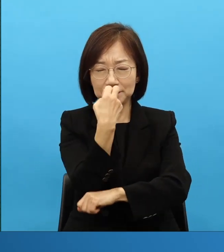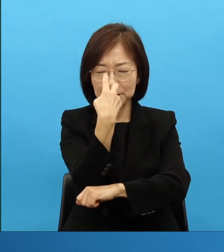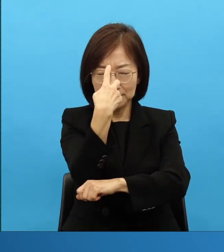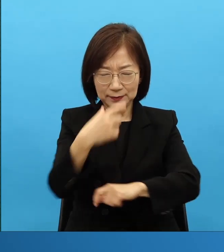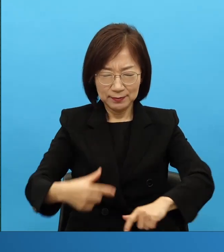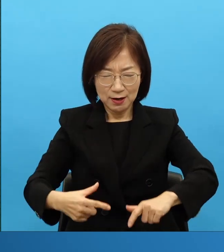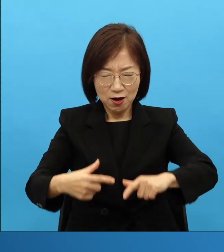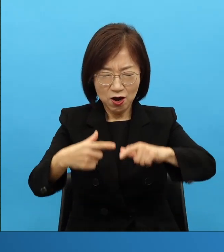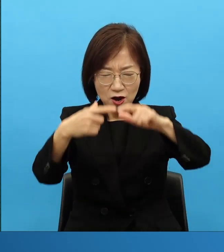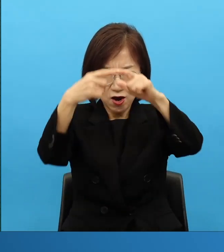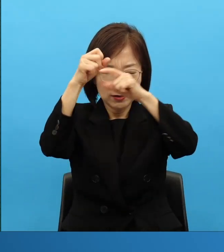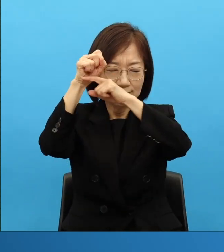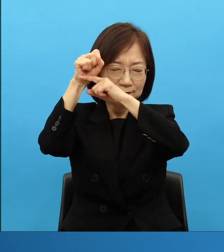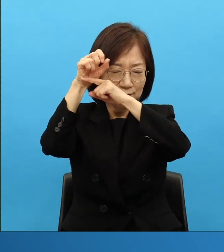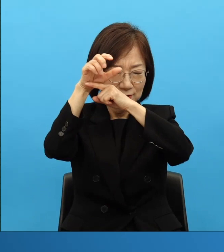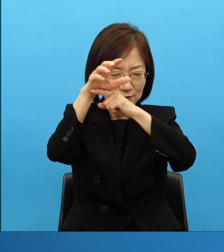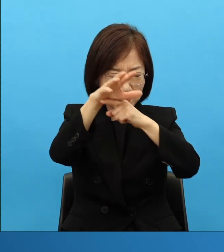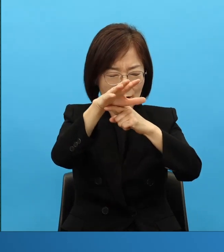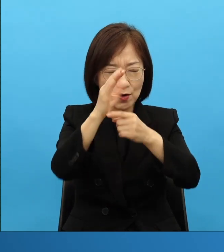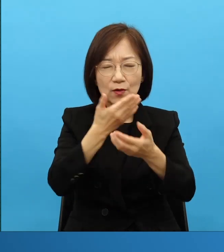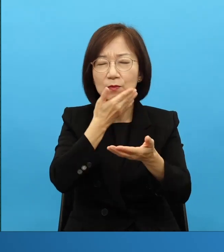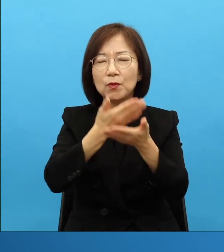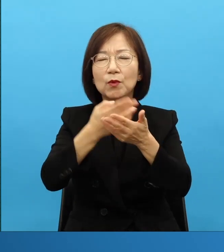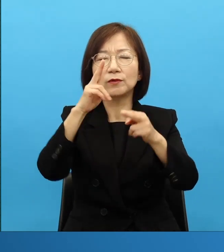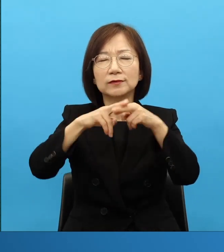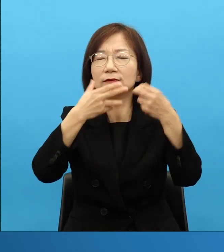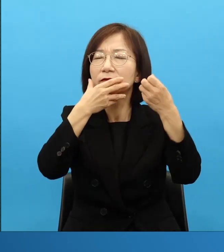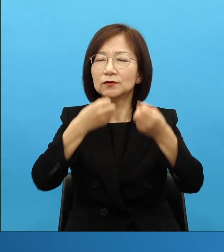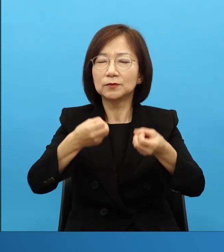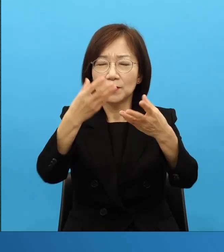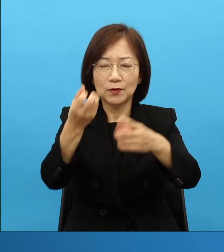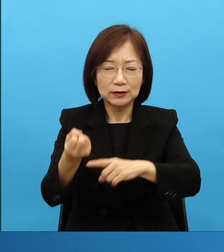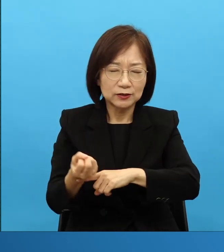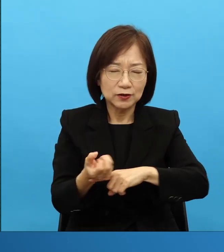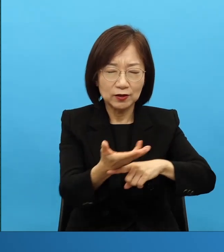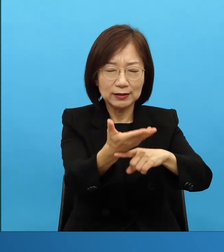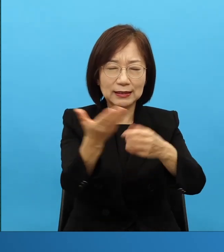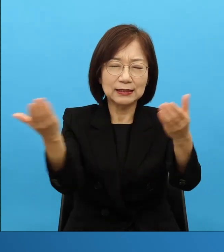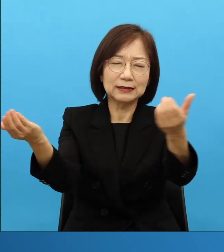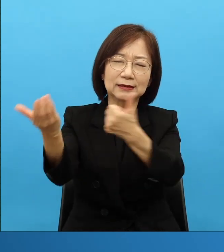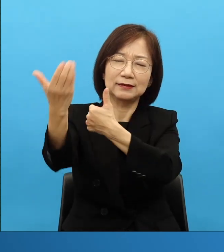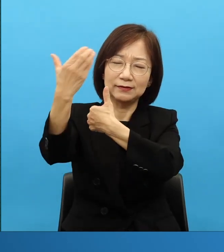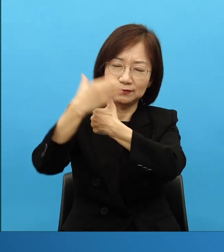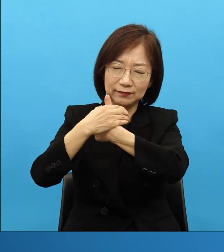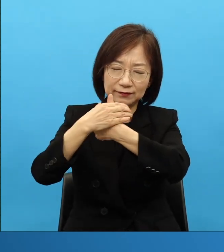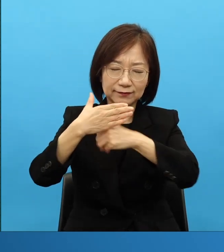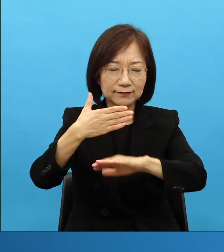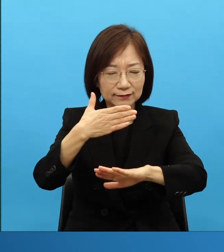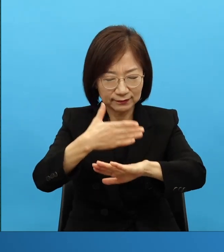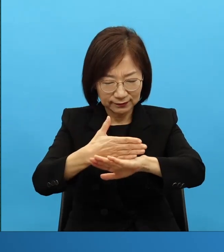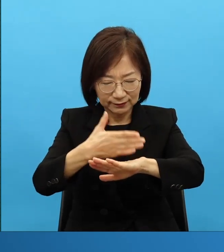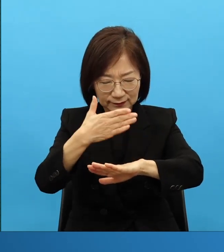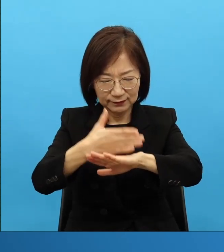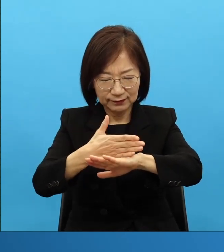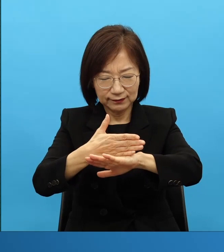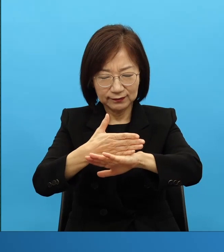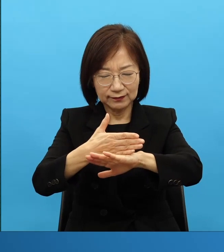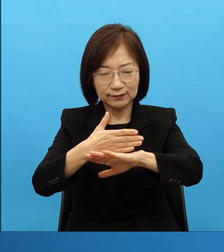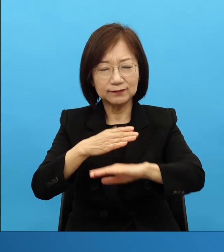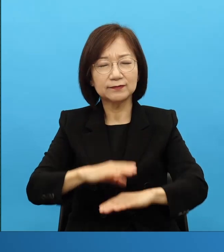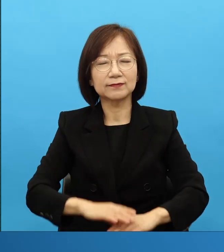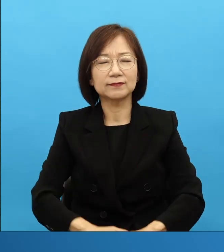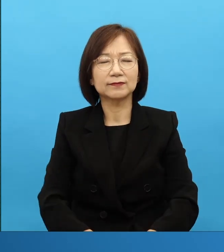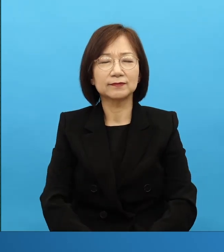축복 전달하게 하신 것을 감사합니다. Thank you for calling us as the children of light to raise the partisan of light and relay the blessings